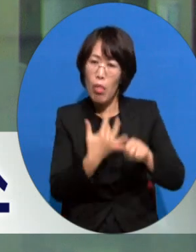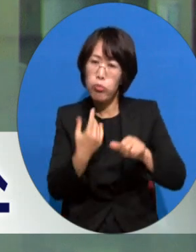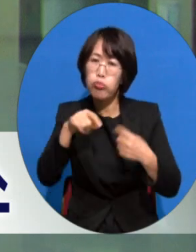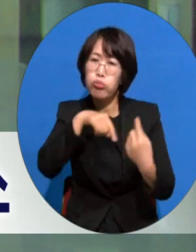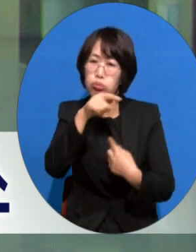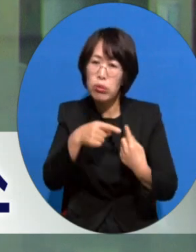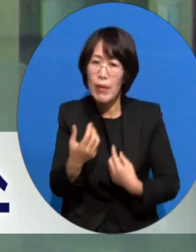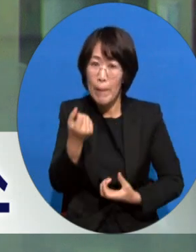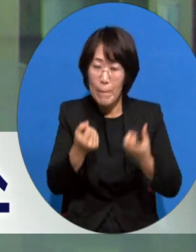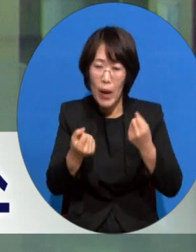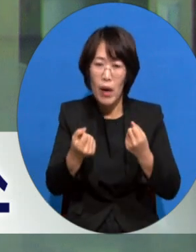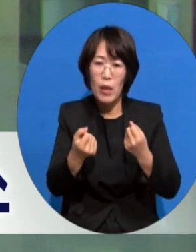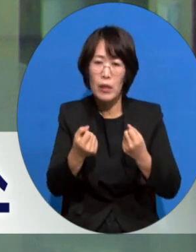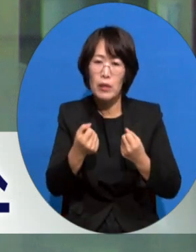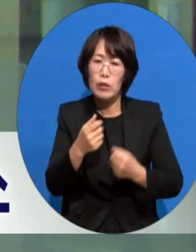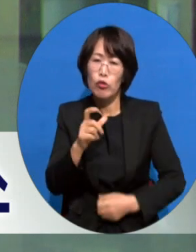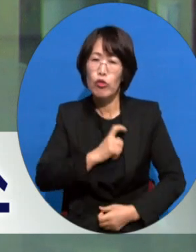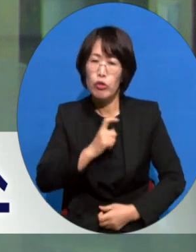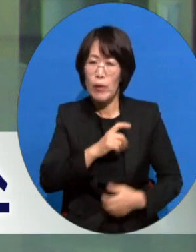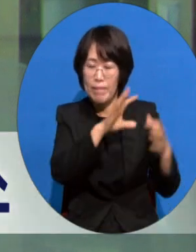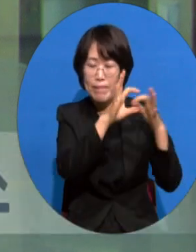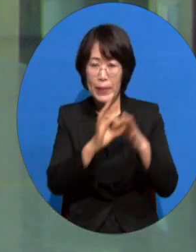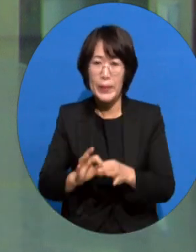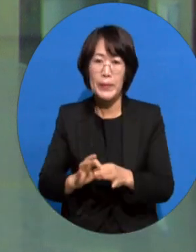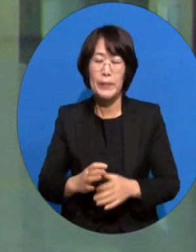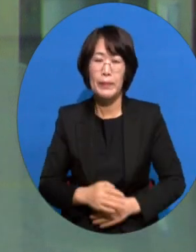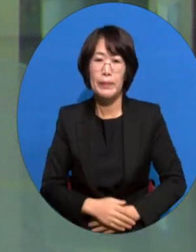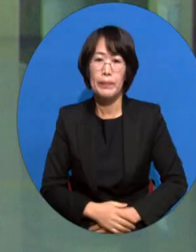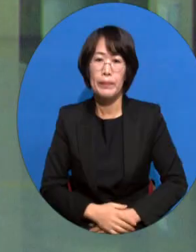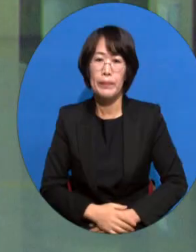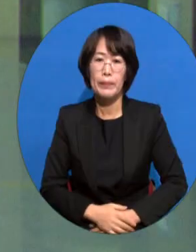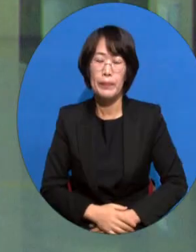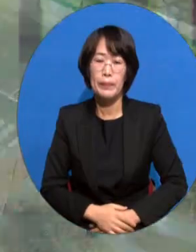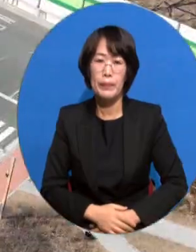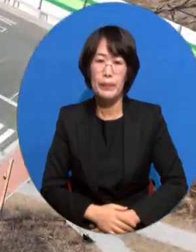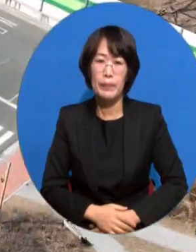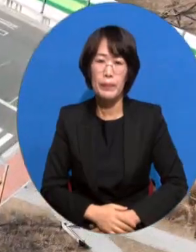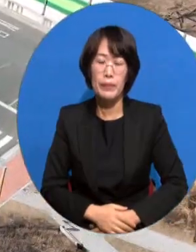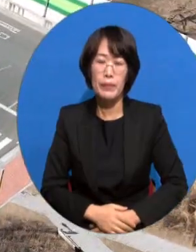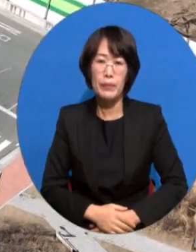운영권을 둘러싼 의혹은 여전합니다. 박종호 기자입니다.